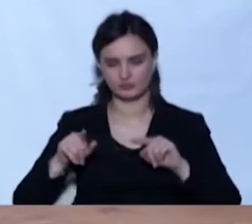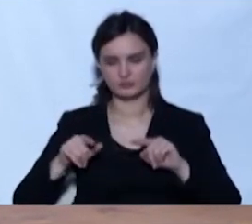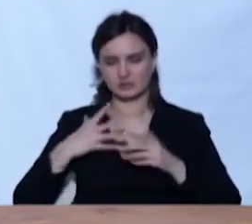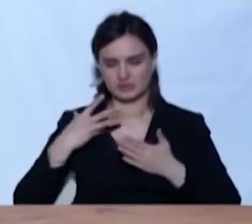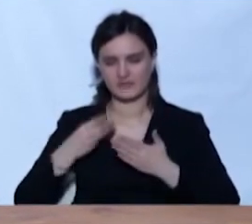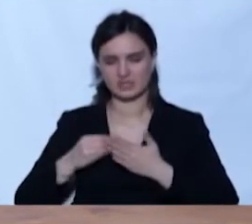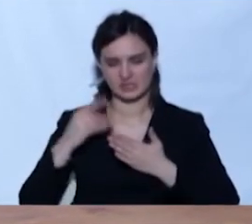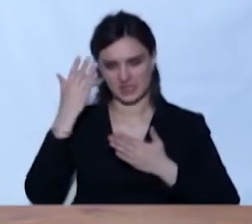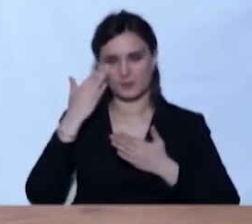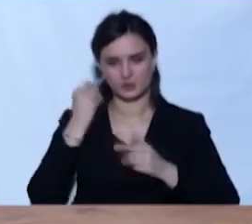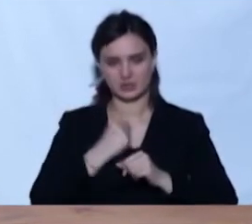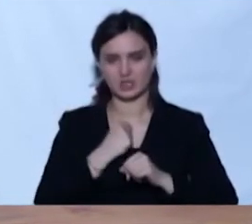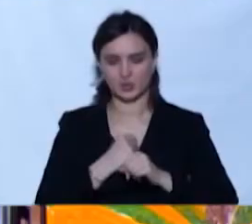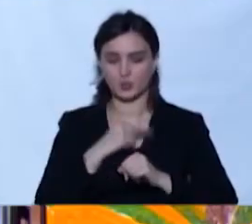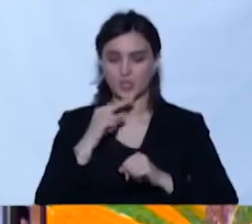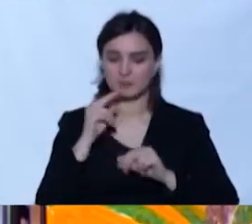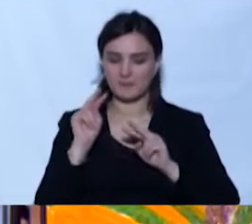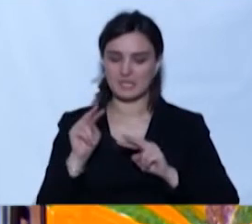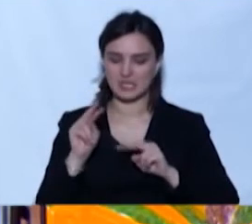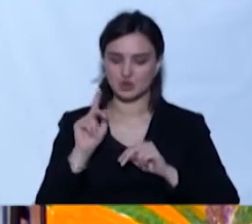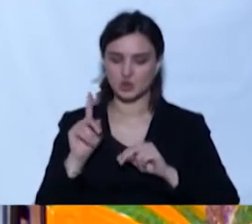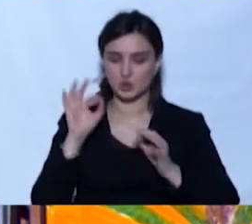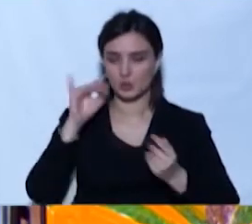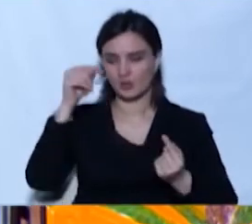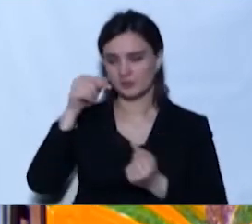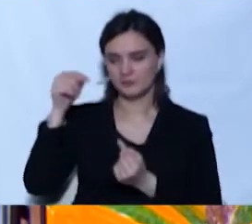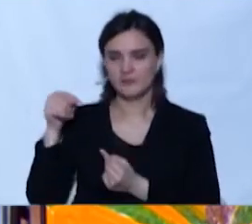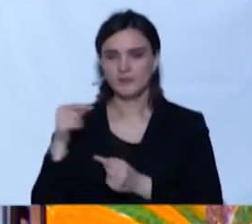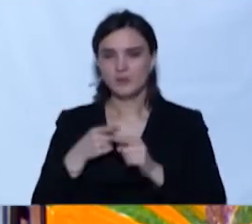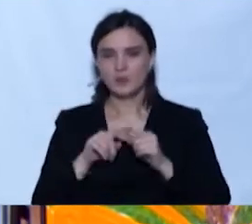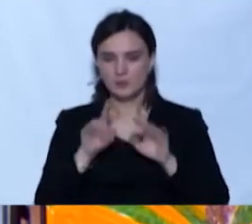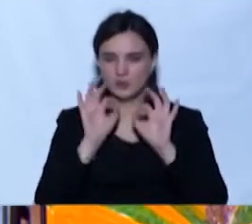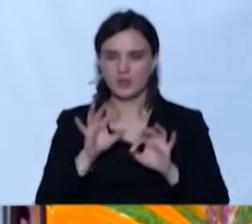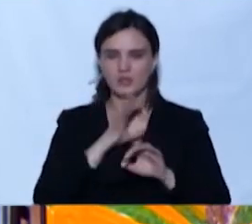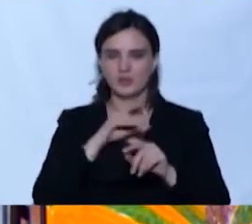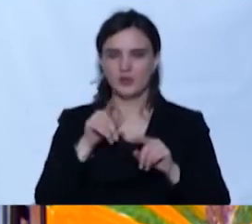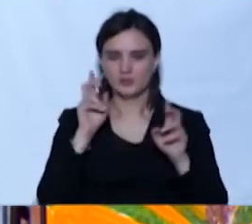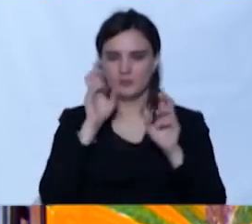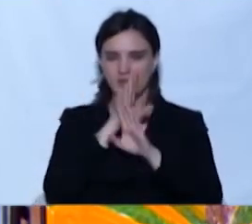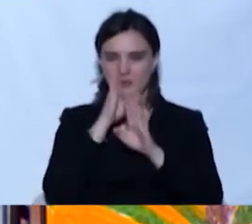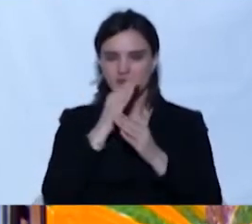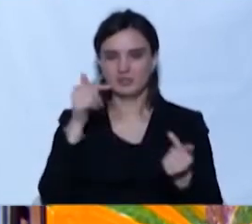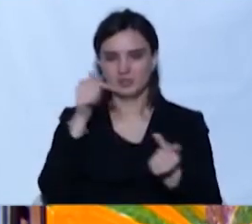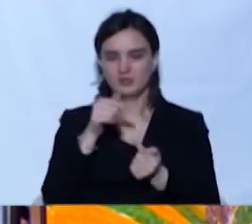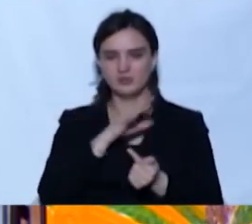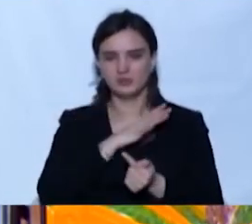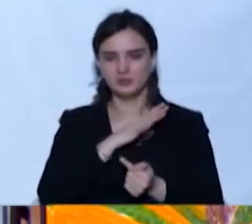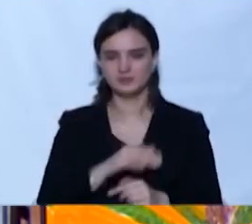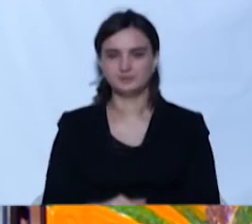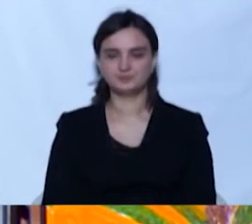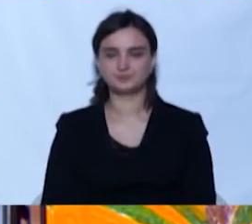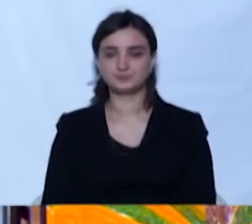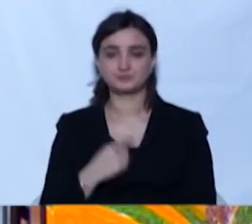ოღონდ მიაქციონ ყურადღება პროპორციებს, ისე რომ ჰარმონიული იყოს ეს ბუნებასთან. ერთი სიტყვით, მე ვფიქრობ, რომ